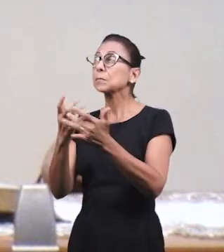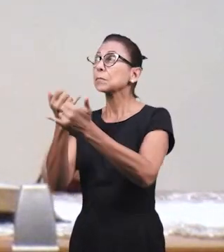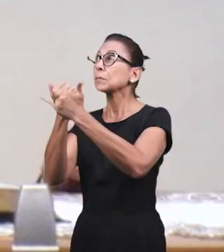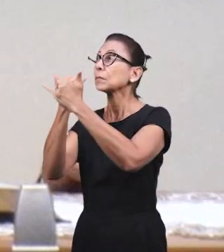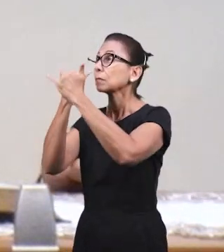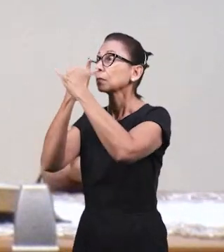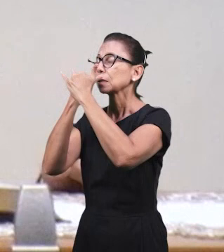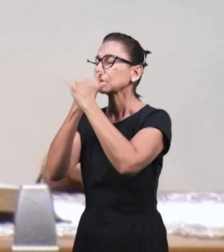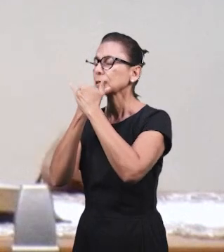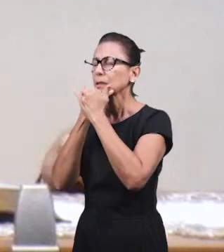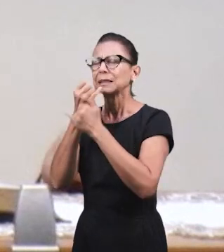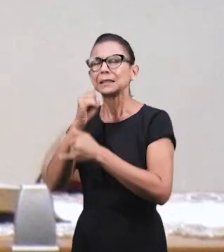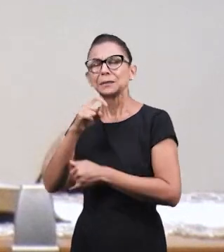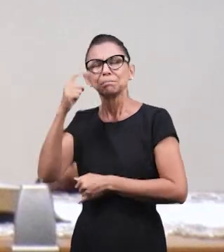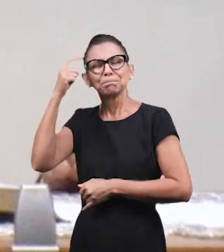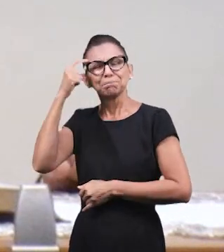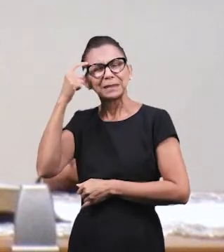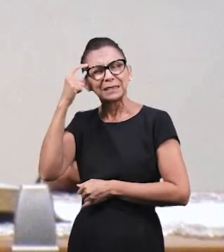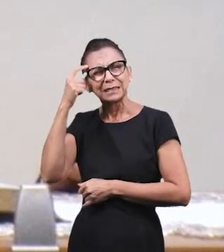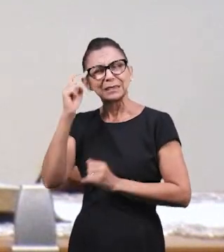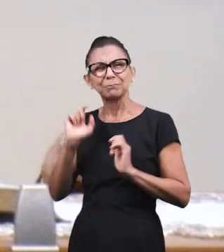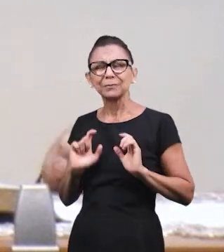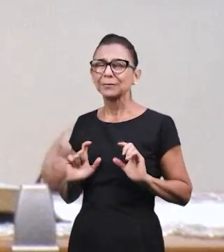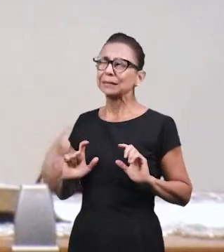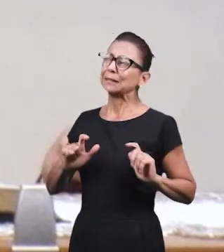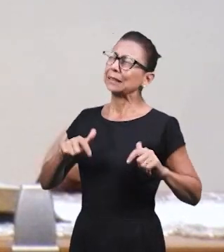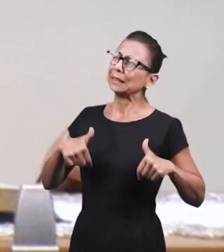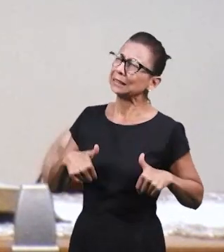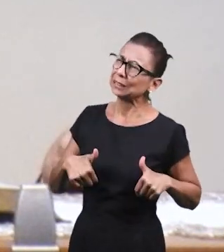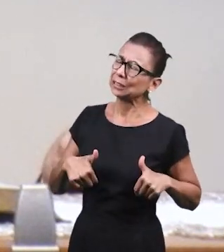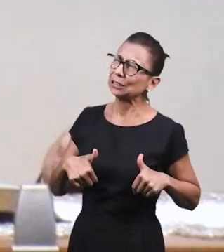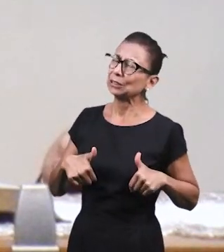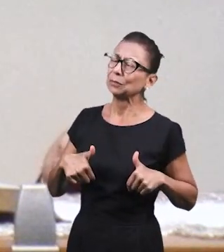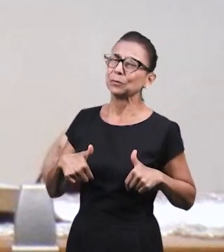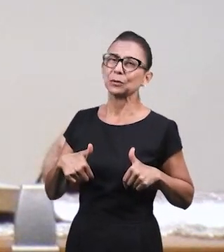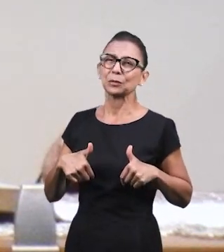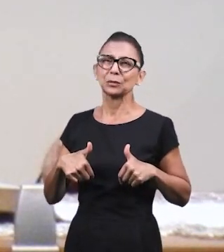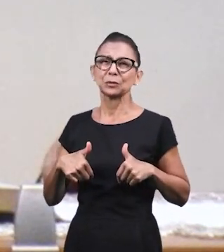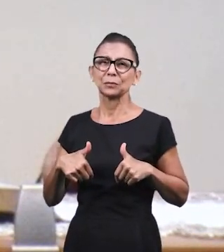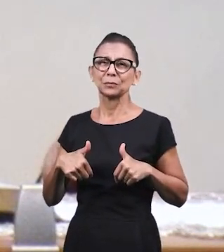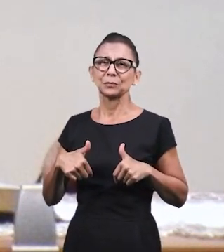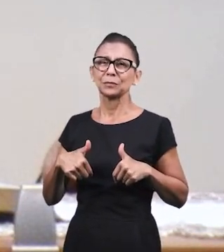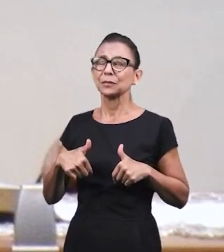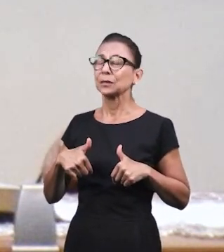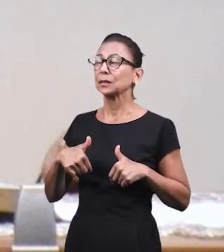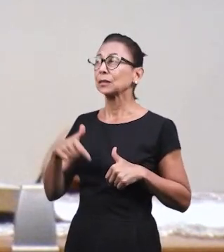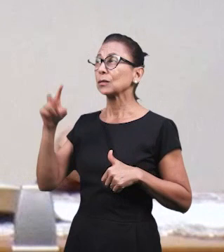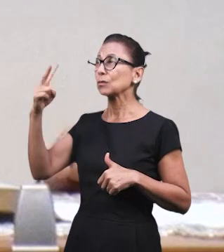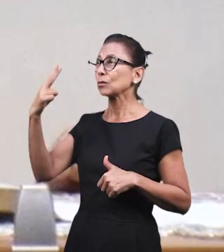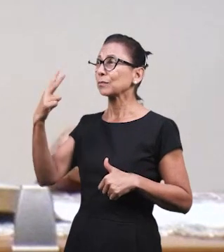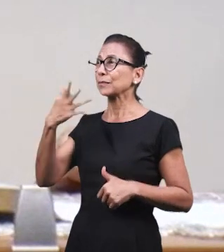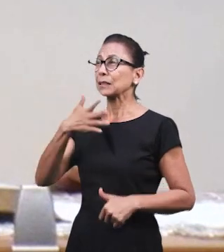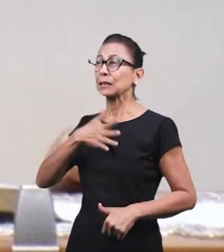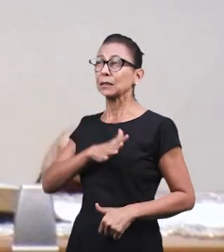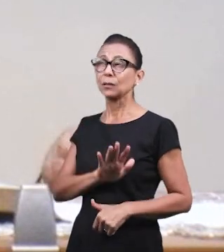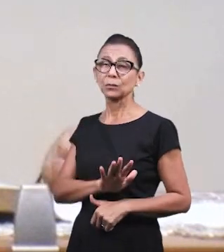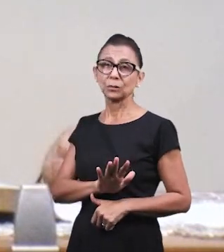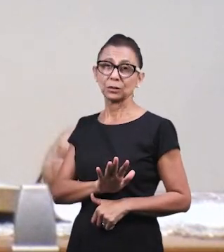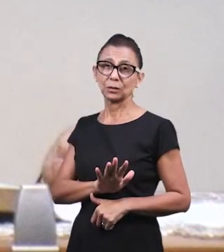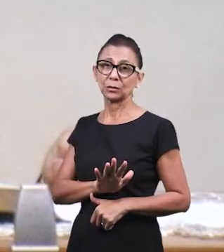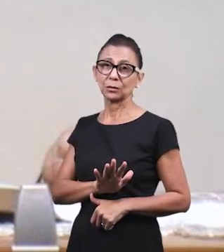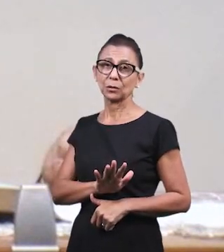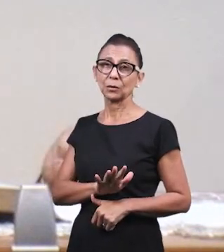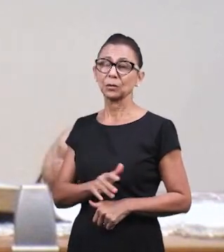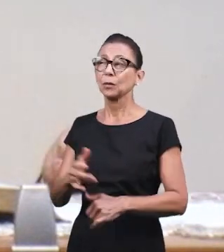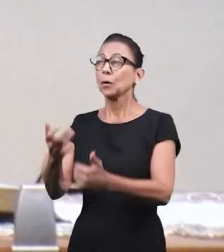прощения если мы подумали что то сделали сказали что то что не угодить было не угодно твоему